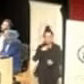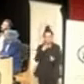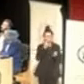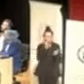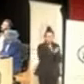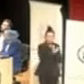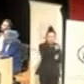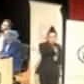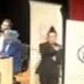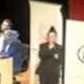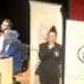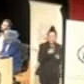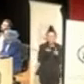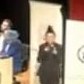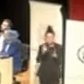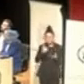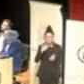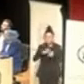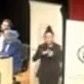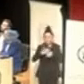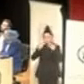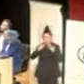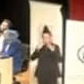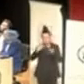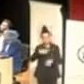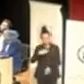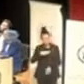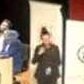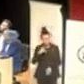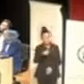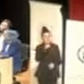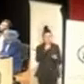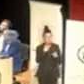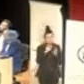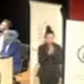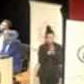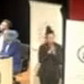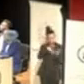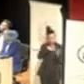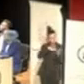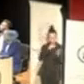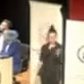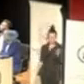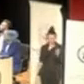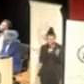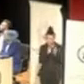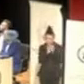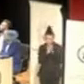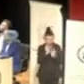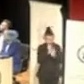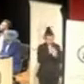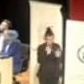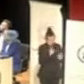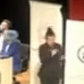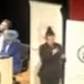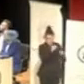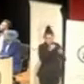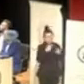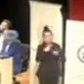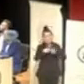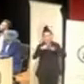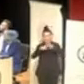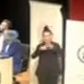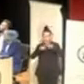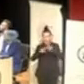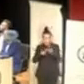neler yapıyoruz, onlardan bahsetmek istiyorum. Seslendirilen kitaplar ham haliyle bize geldikten sonra